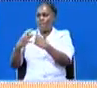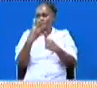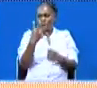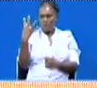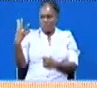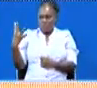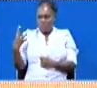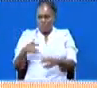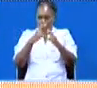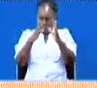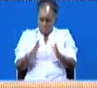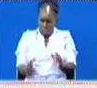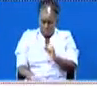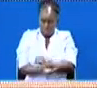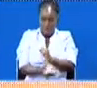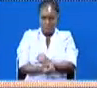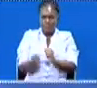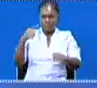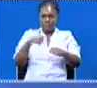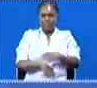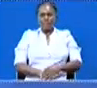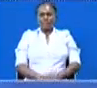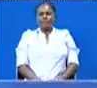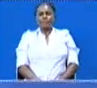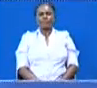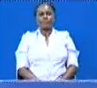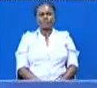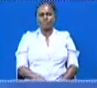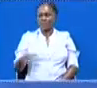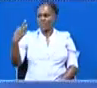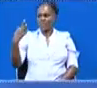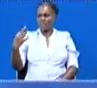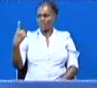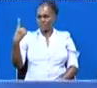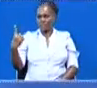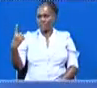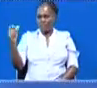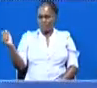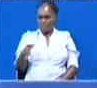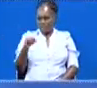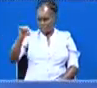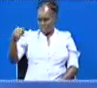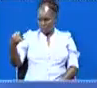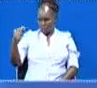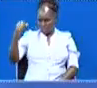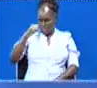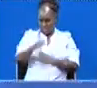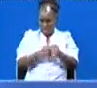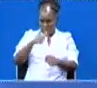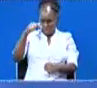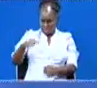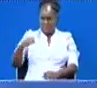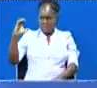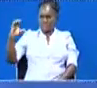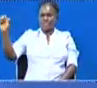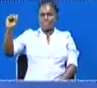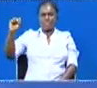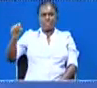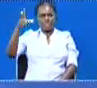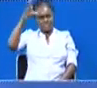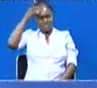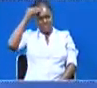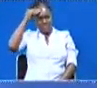844. Shadrack Miti anaarifu. Tarehe 30 mwezi wa Januari mwaka huu, waziri wa elimu Dr. Fred Matiang'i